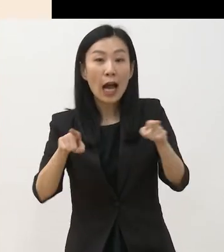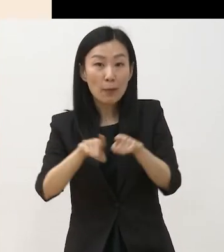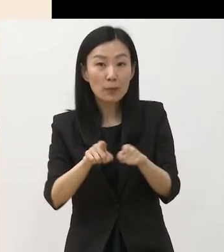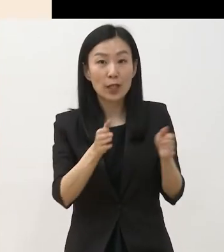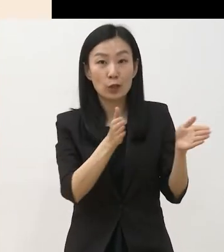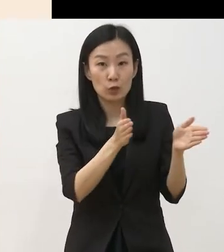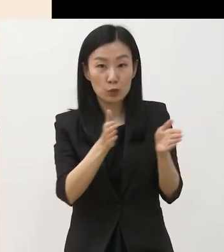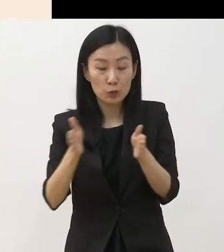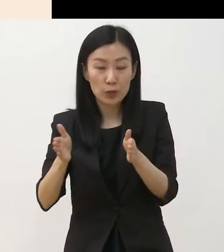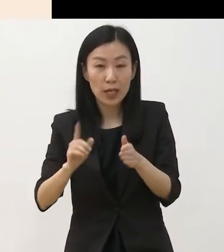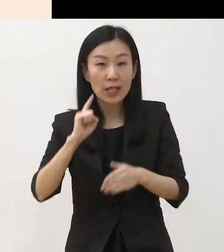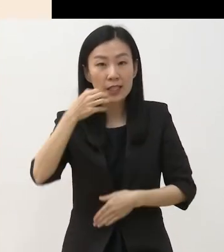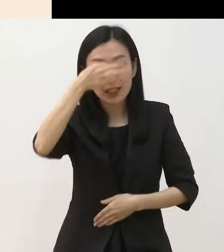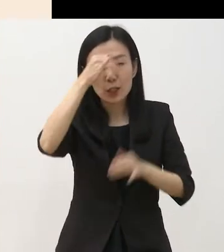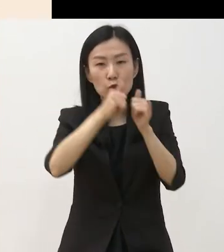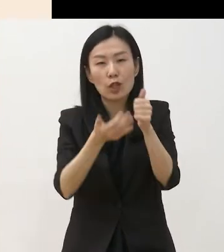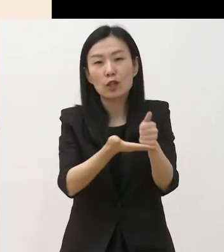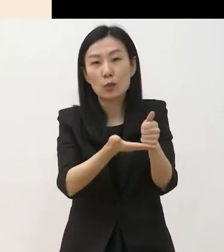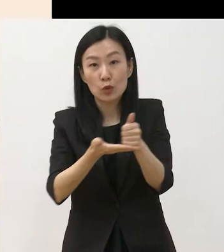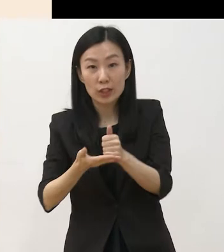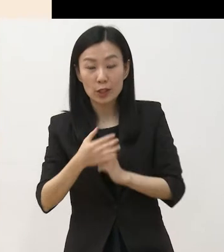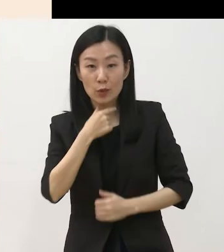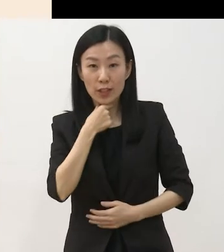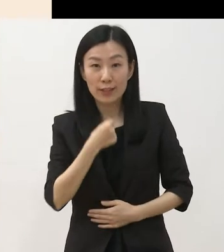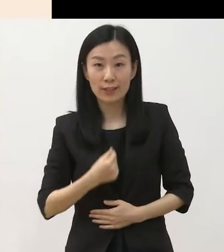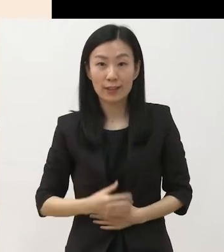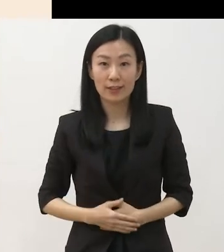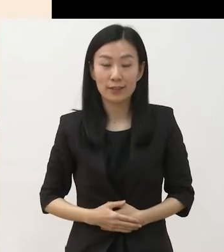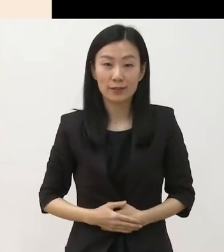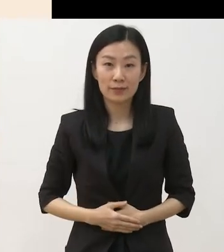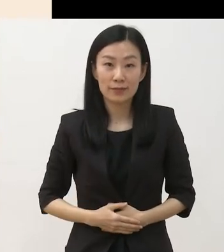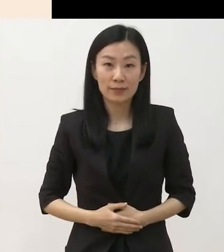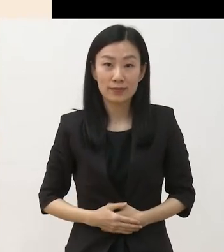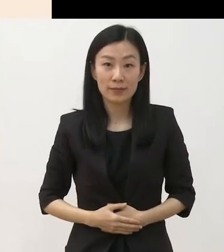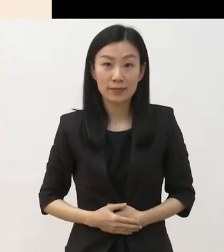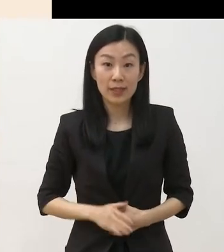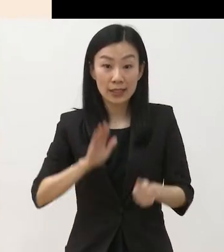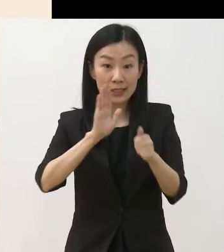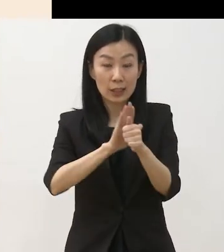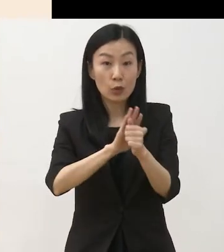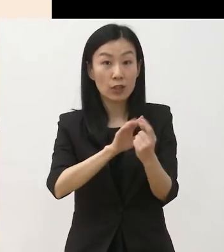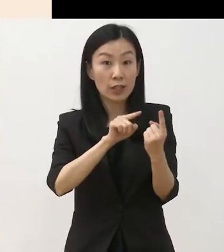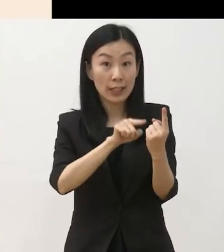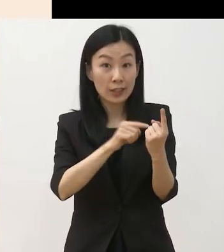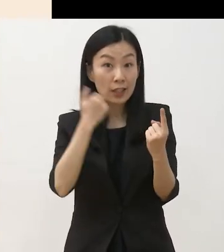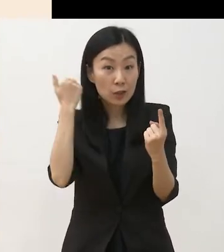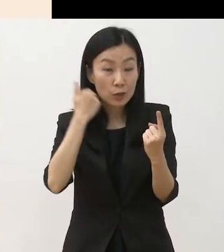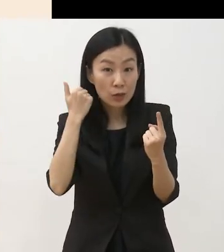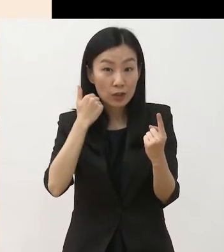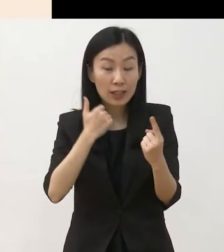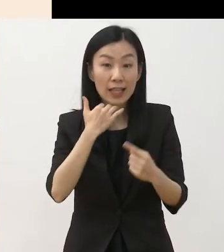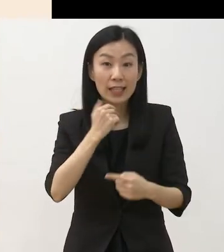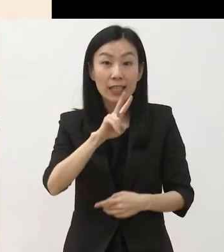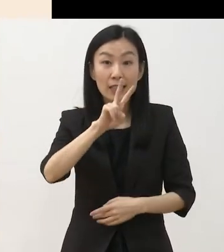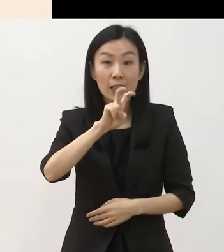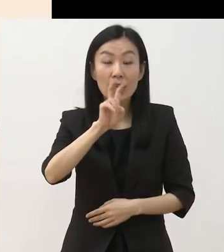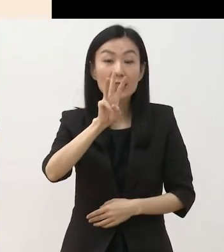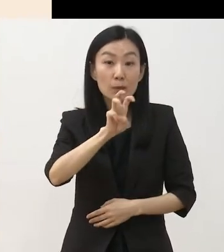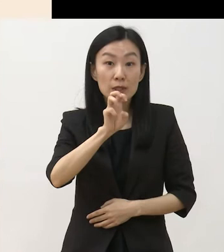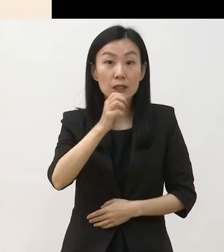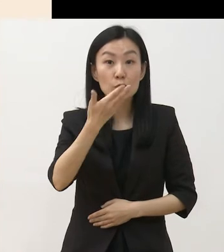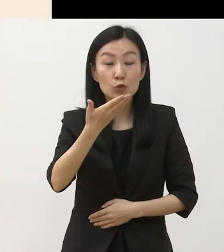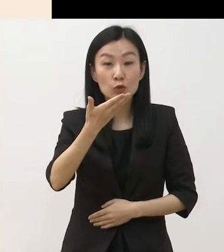준비할 예술가들을 좀 모시고자 하는데요. 지원 대상은 앞서 설명드린 바대로 만 39세